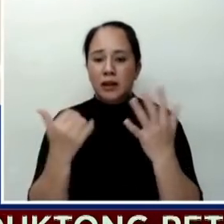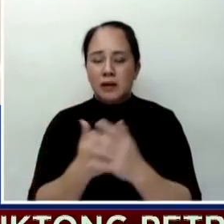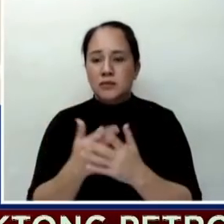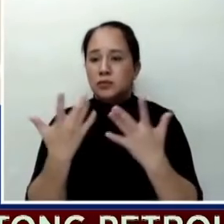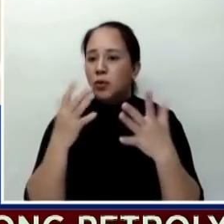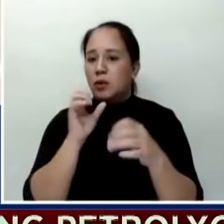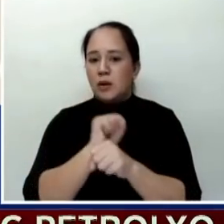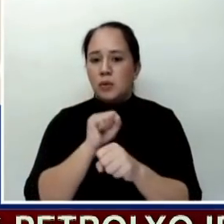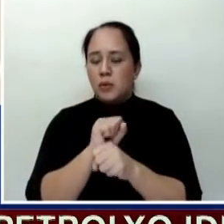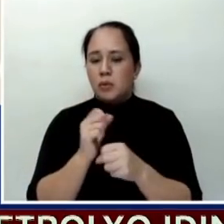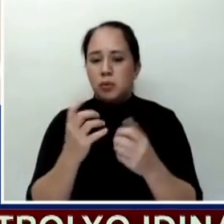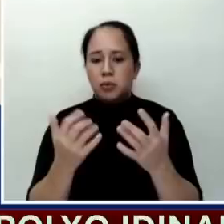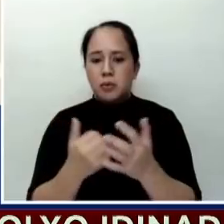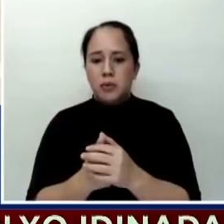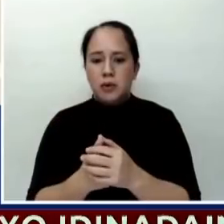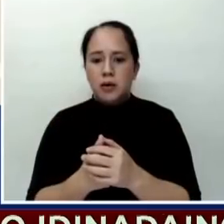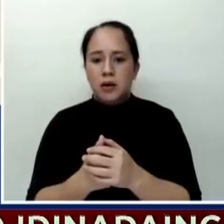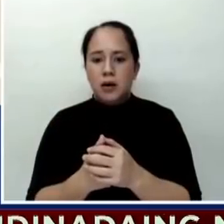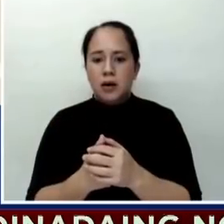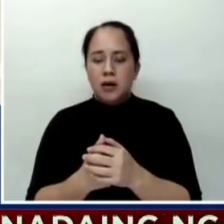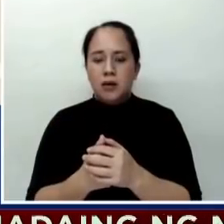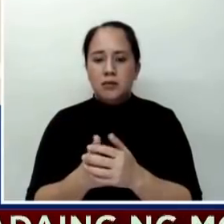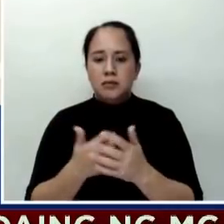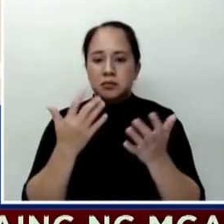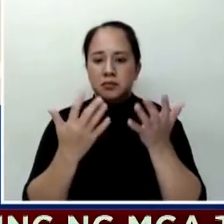trabaho, sa walang yun, siguro